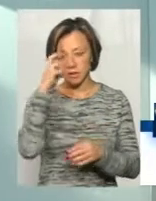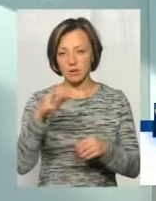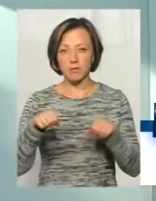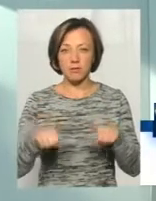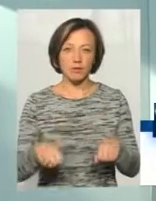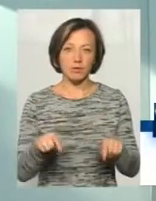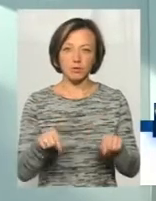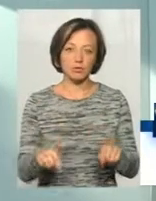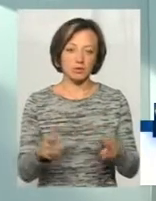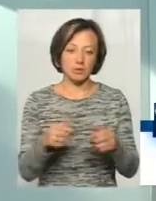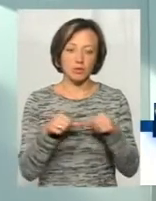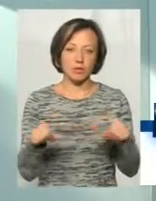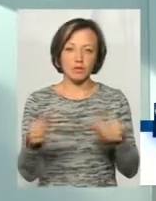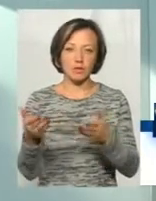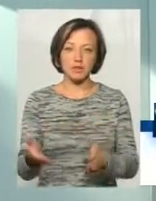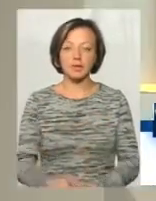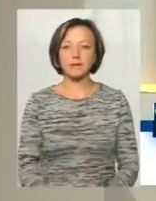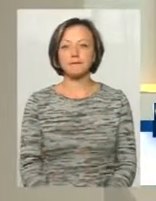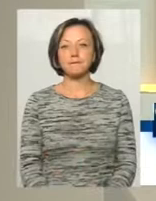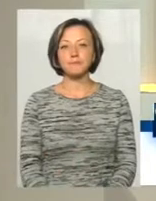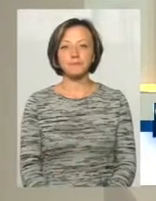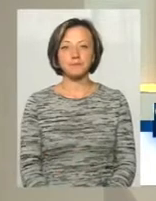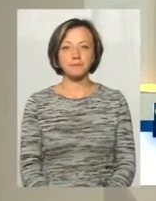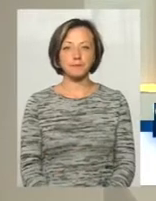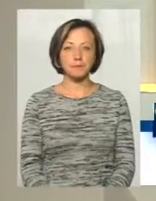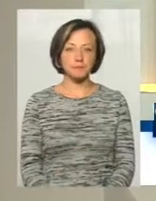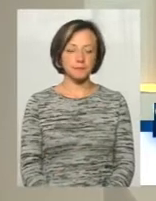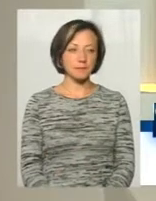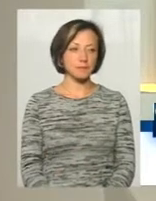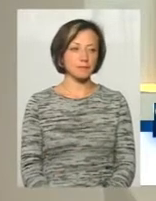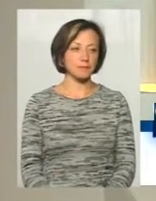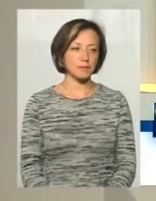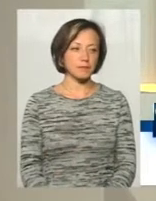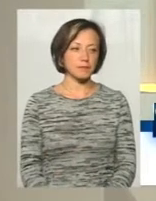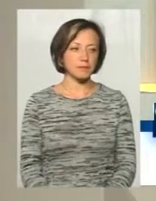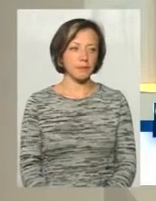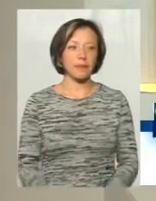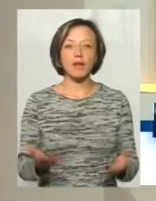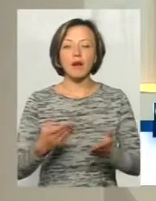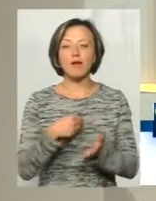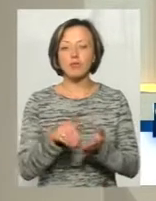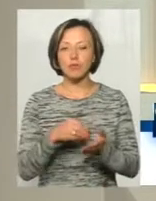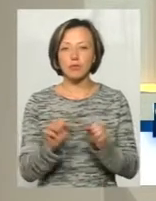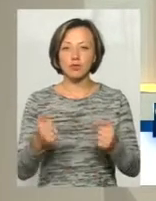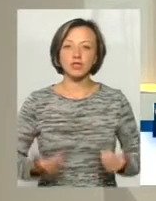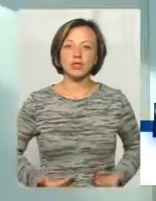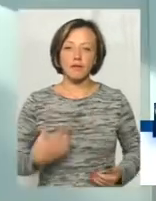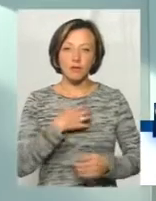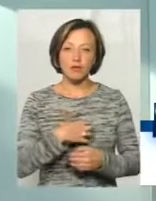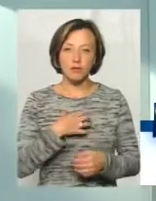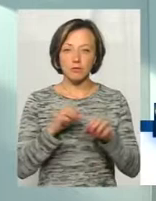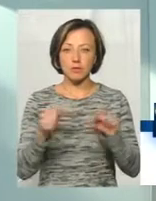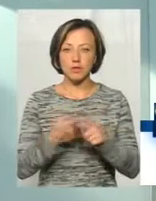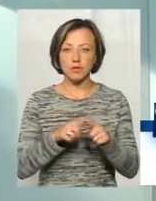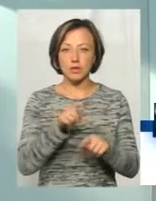тут за комісією. Тепер зразу виникає, дивлячись, яка покупка, наскільки вона була життєво необхідною, можливо, а можливо, це